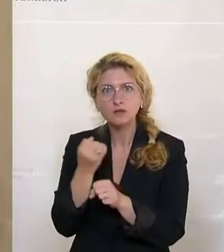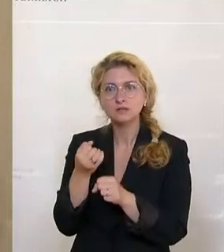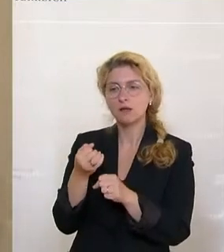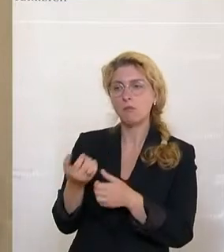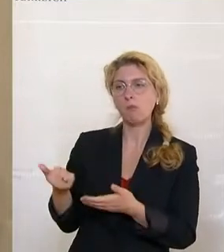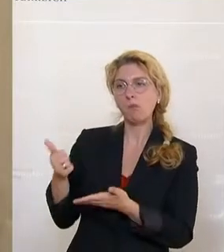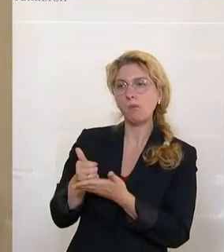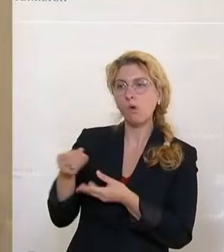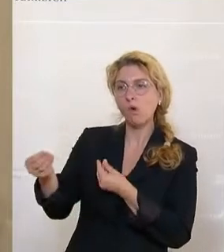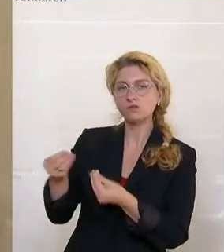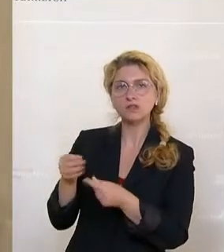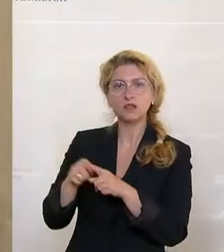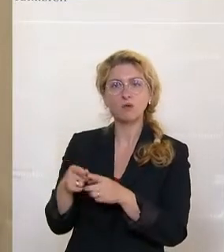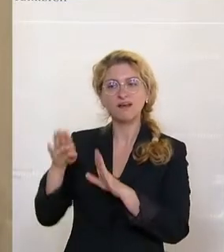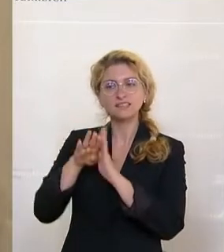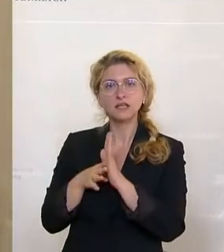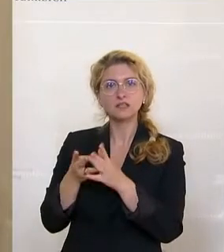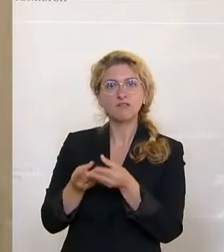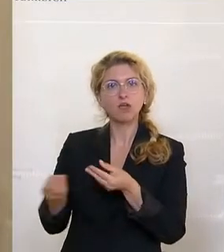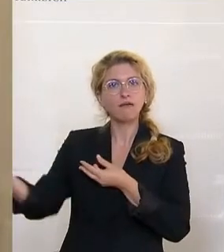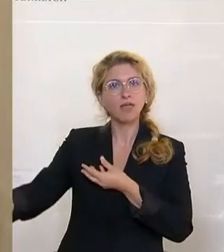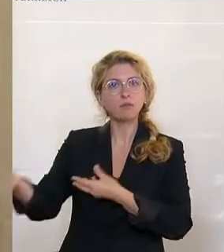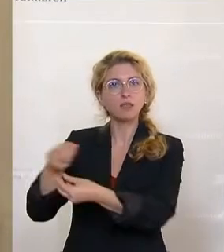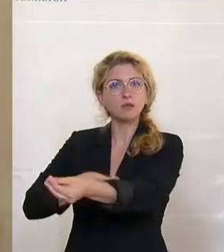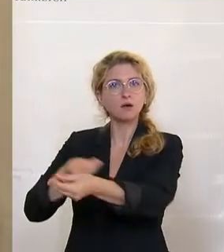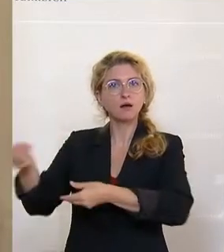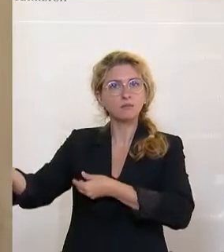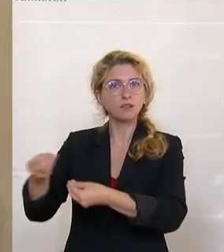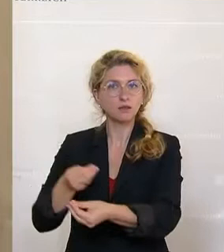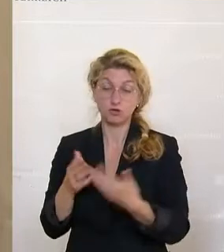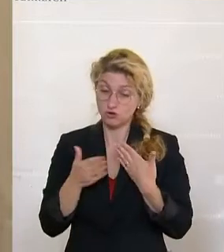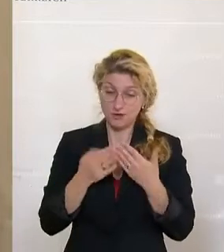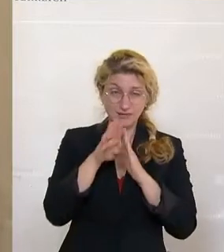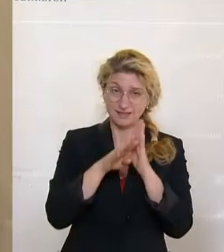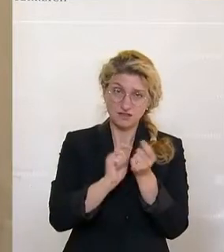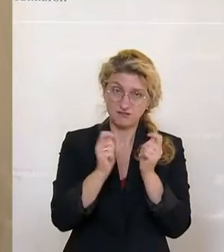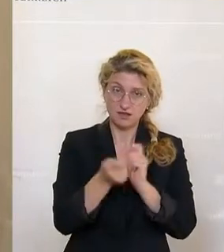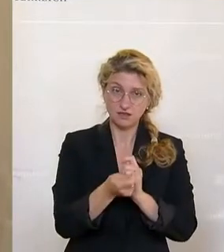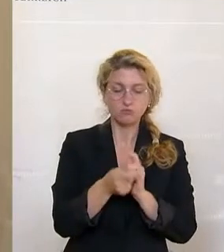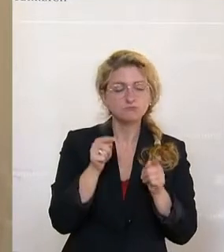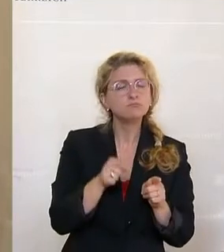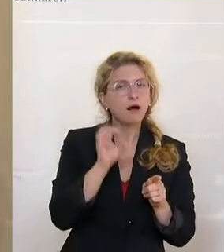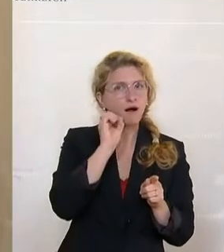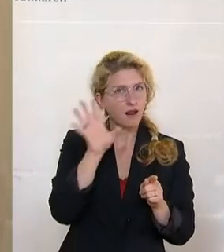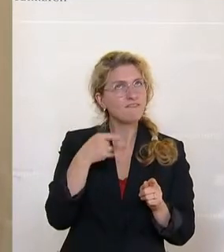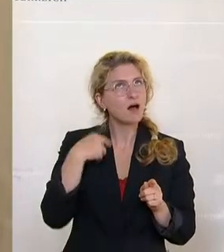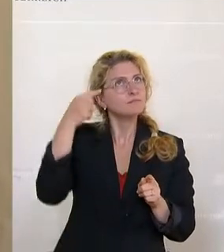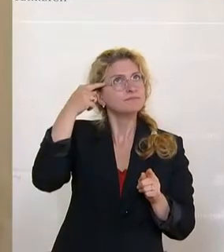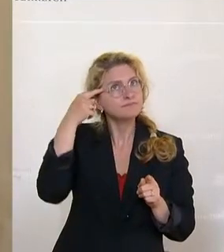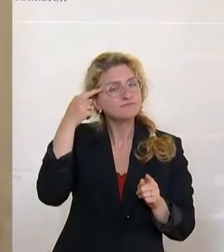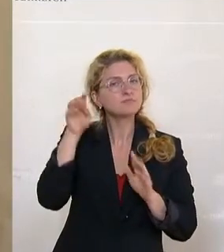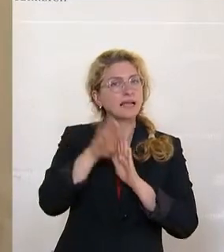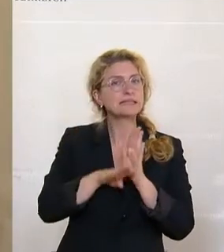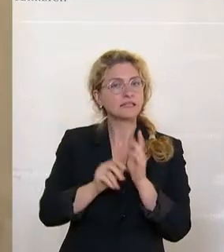Posten gegeben war. Zum Beispiel Gesetzesänderungen. Hier ist klar, es wurden angedacht, Gesetzesänderungen